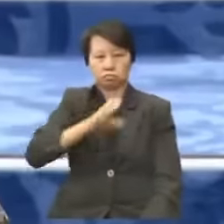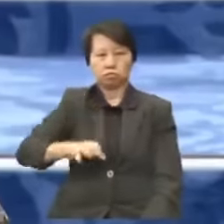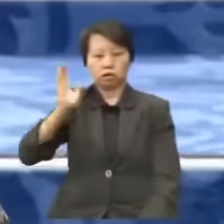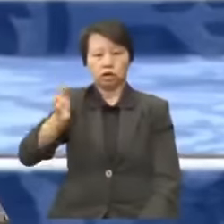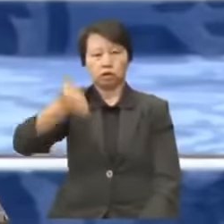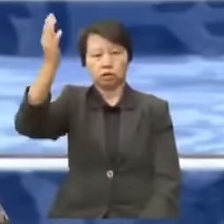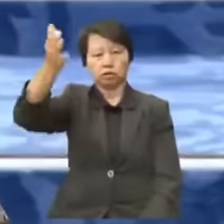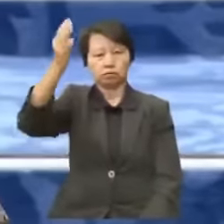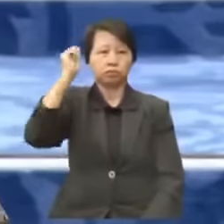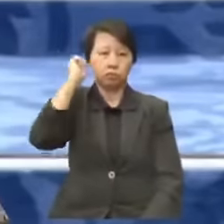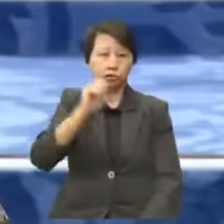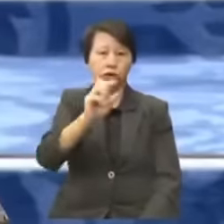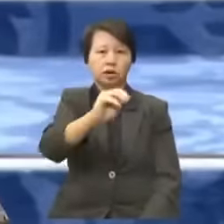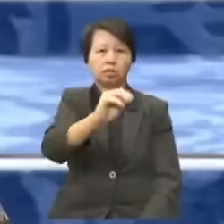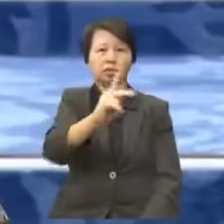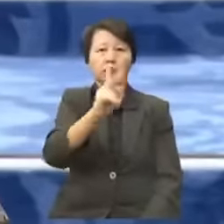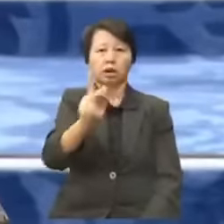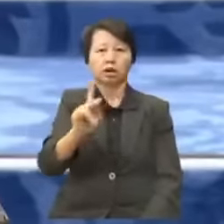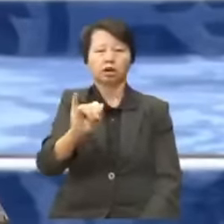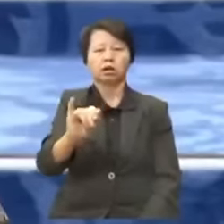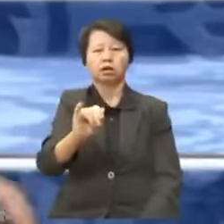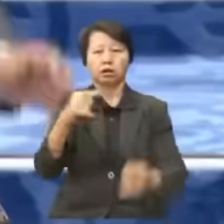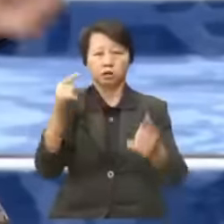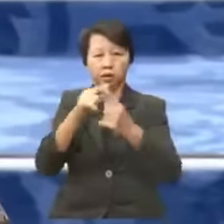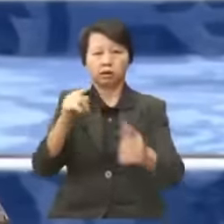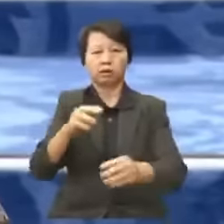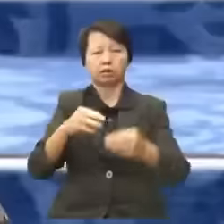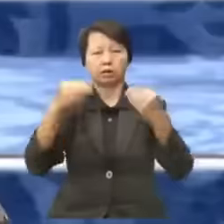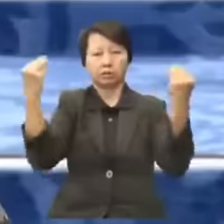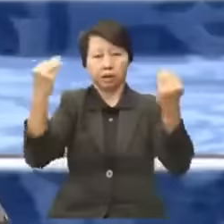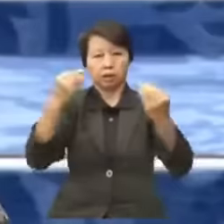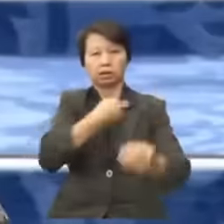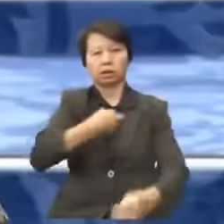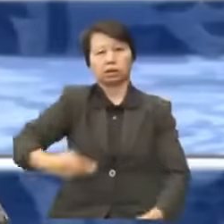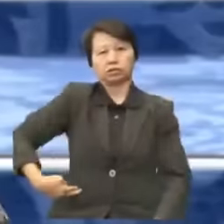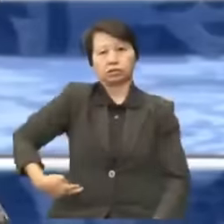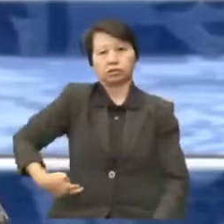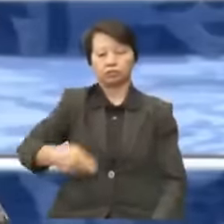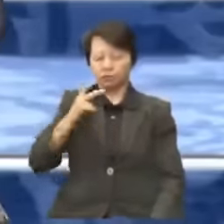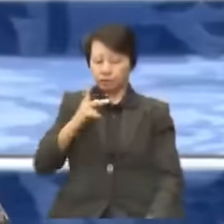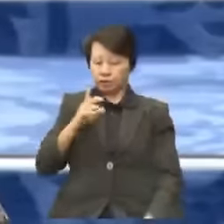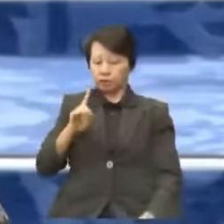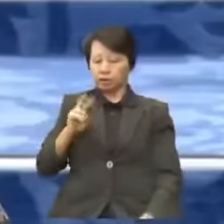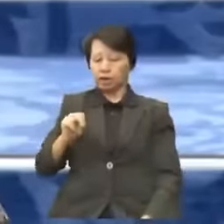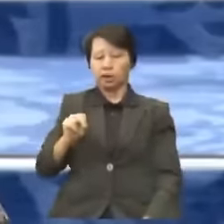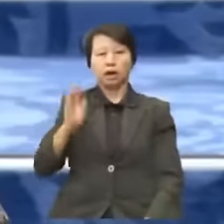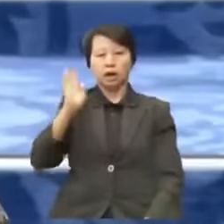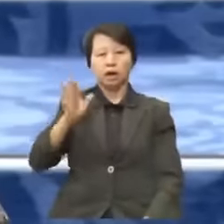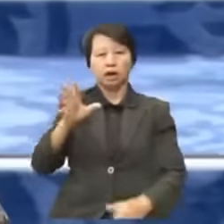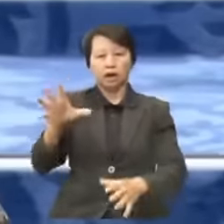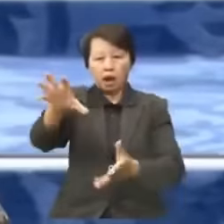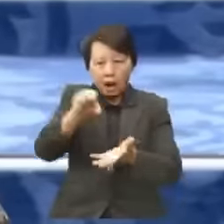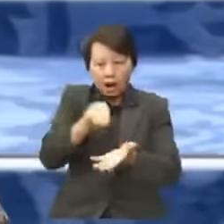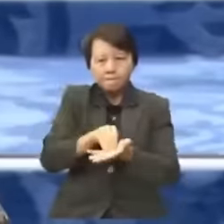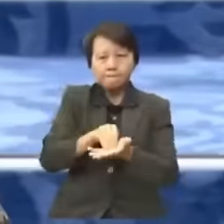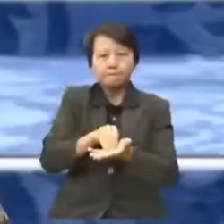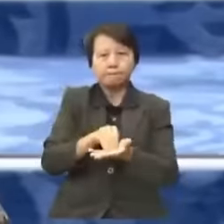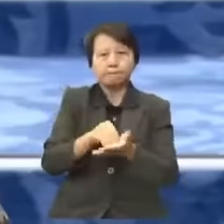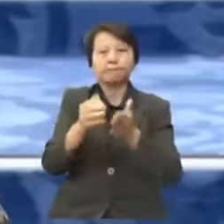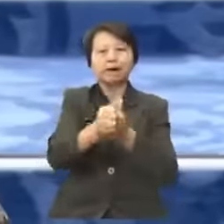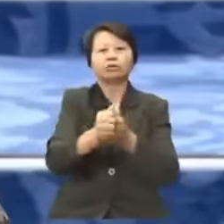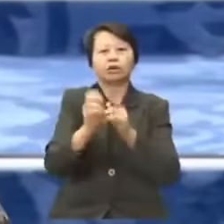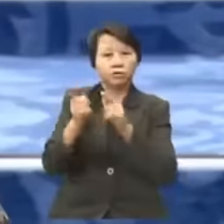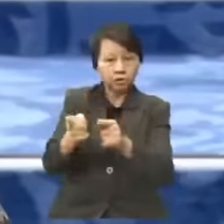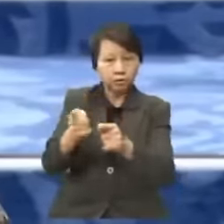sekretariat mki kepada Majlis raja-raja kdn akan mengambil panduan daripada situ